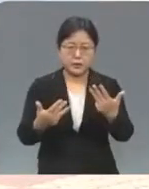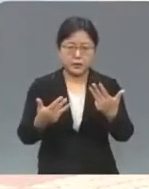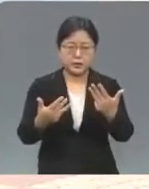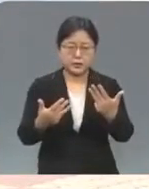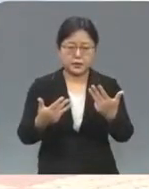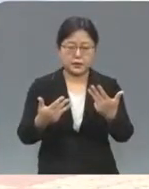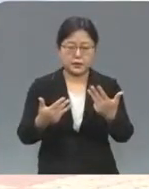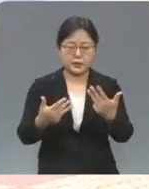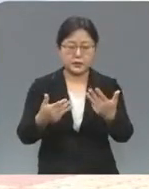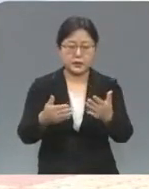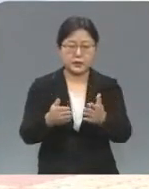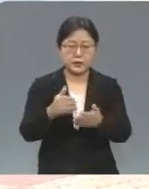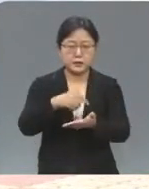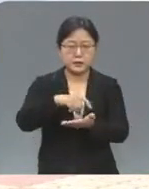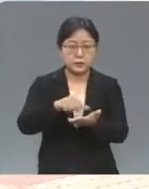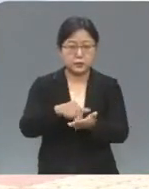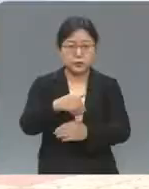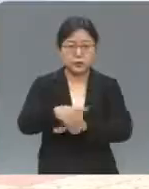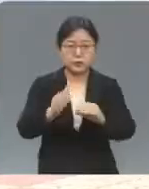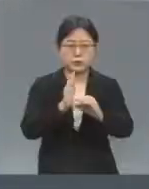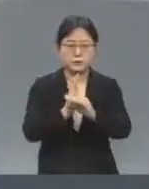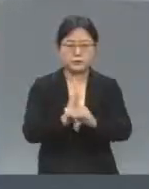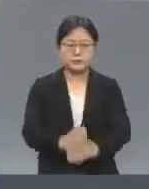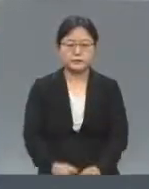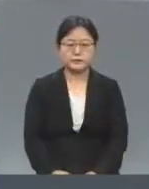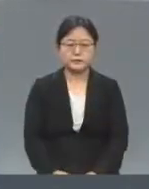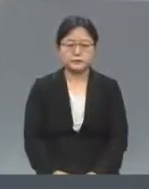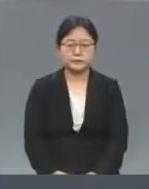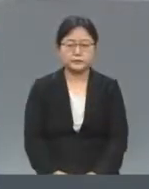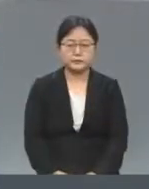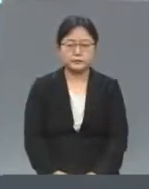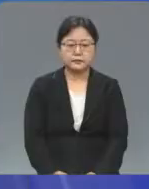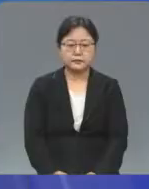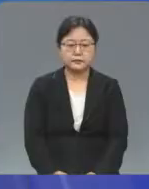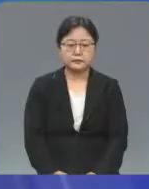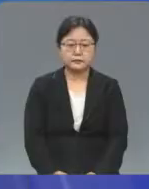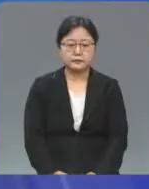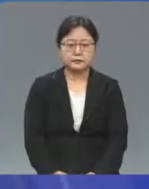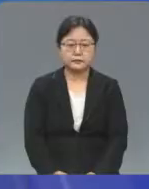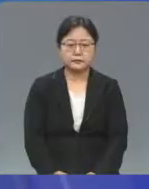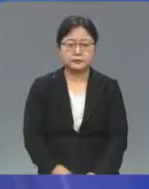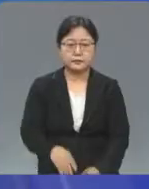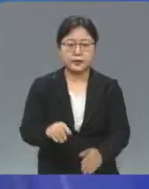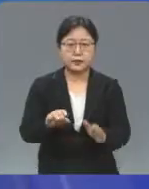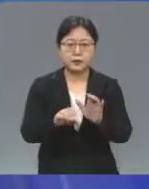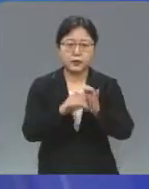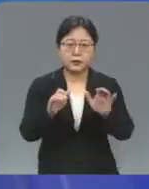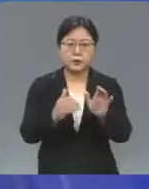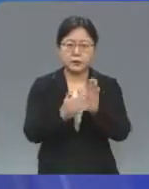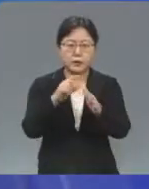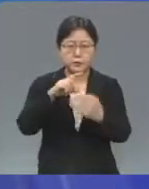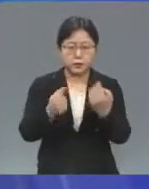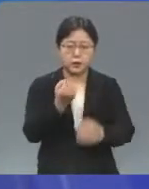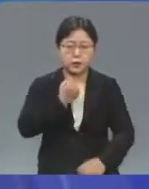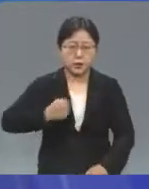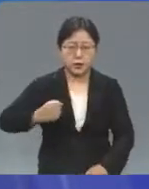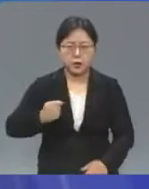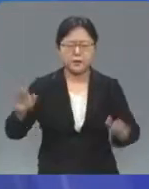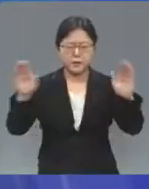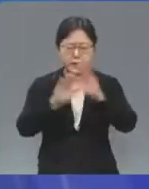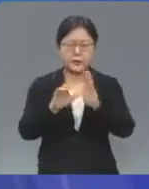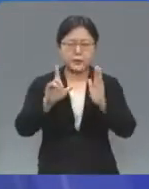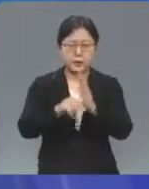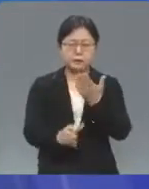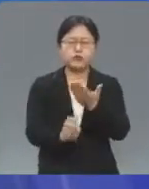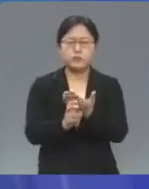적용됩니다 지금까지 kbs 핀율 윤승용 입니다 코론 알고 방역 수칙을 어기고 심야시간 때